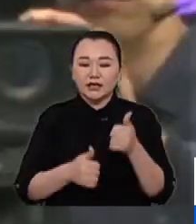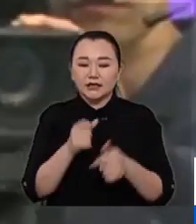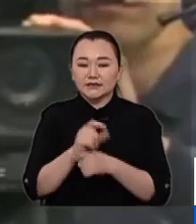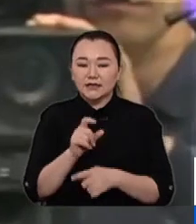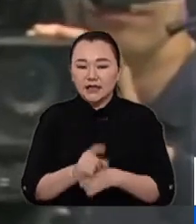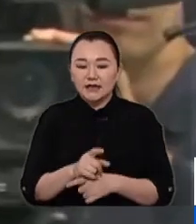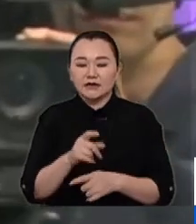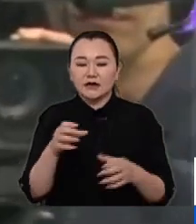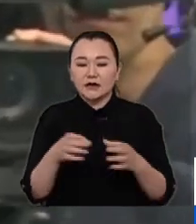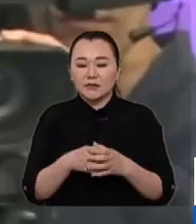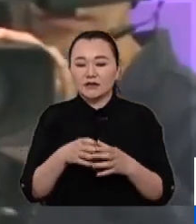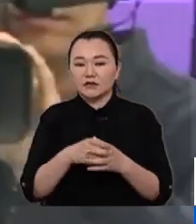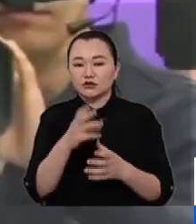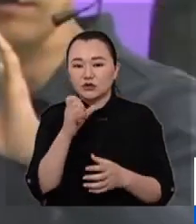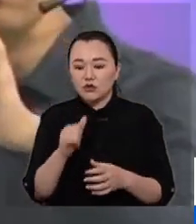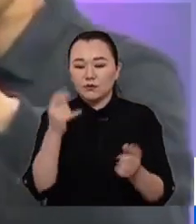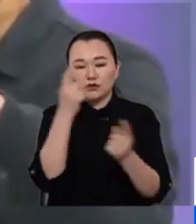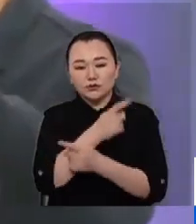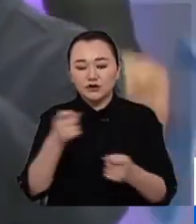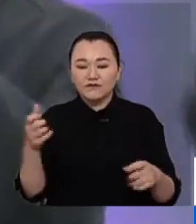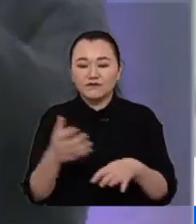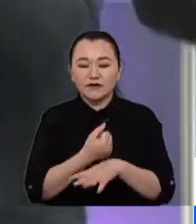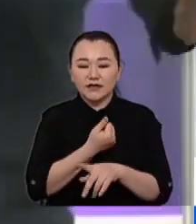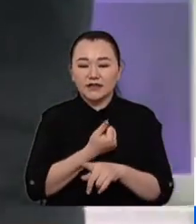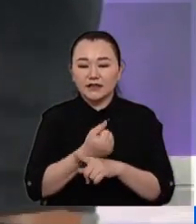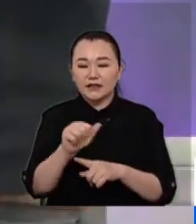заданий. Команда шоу предупреждает, выиграть